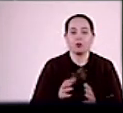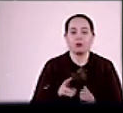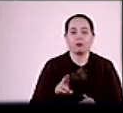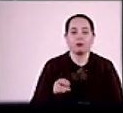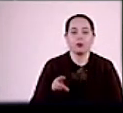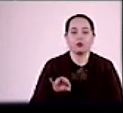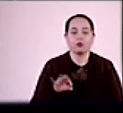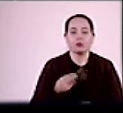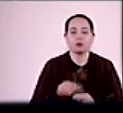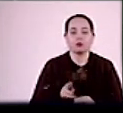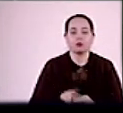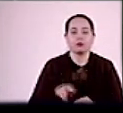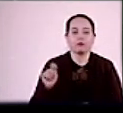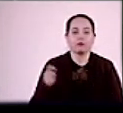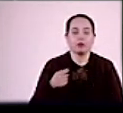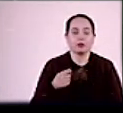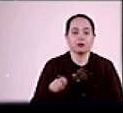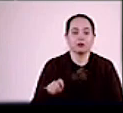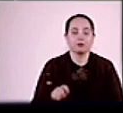Петю от этой войны,